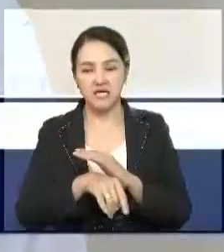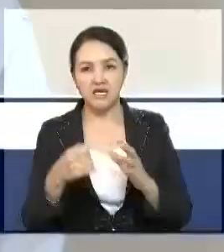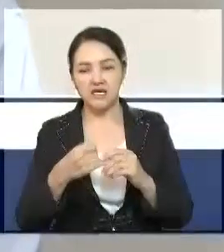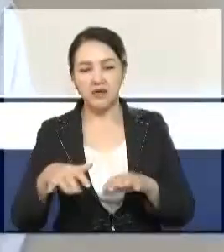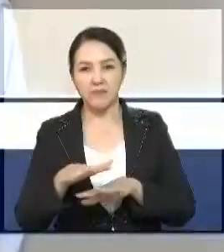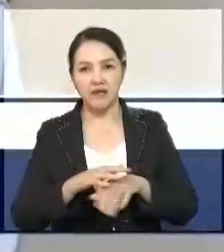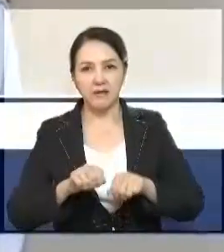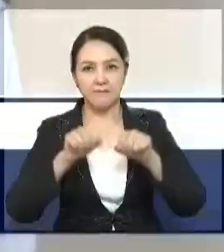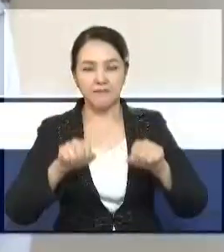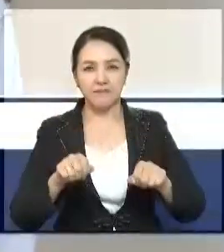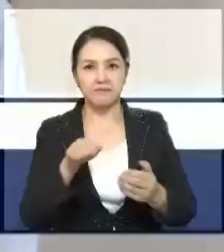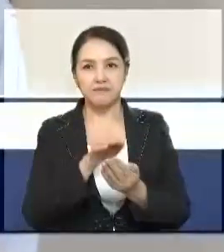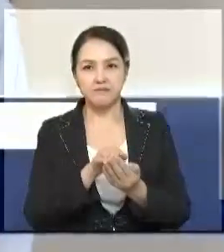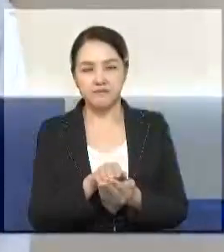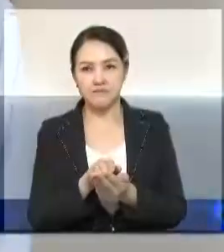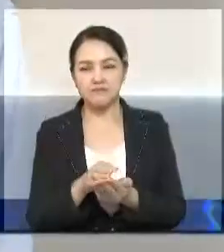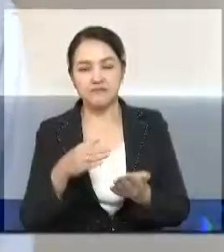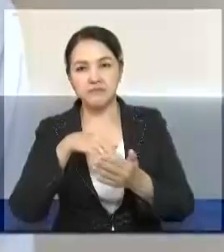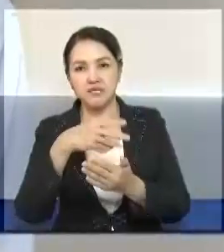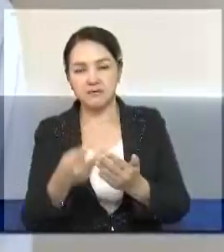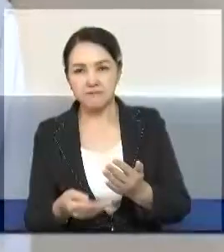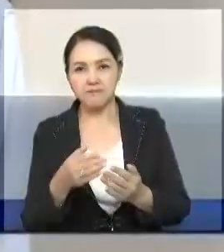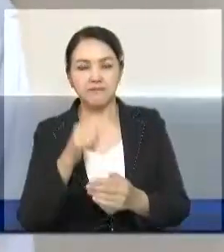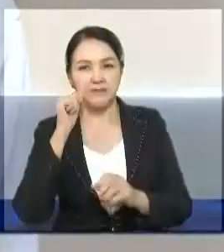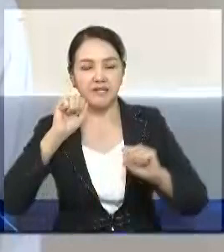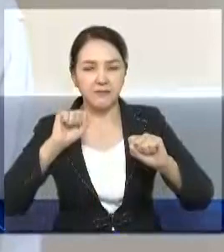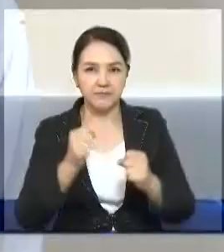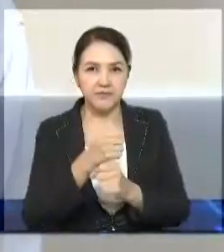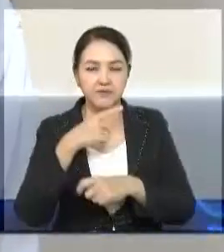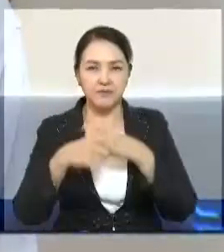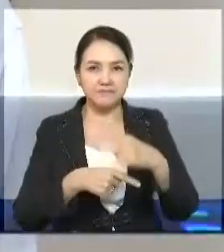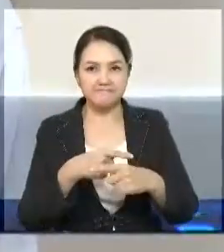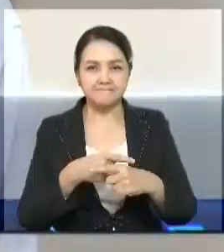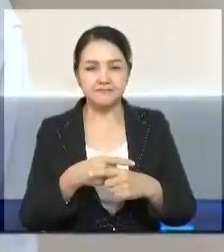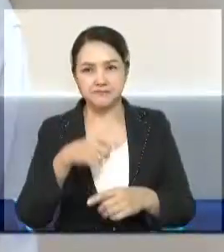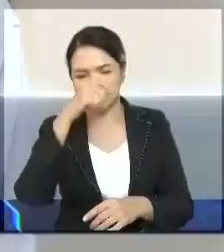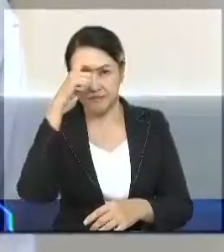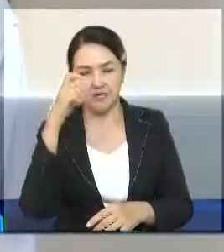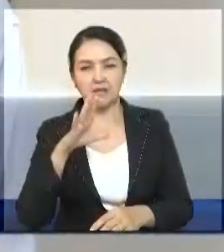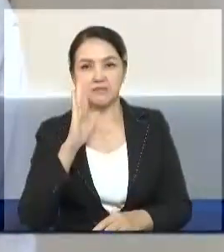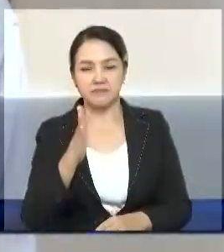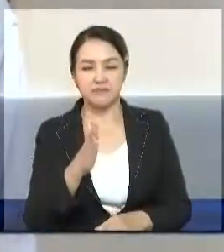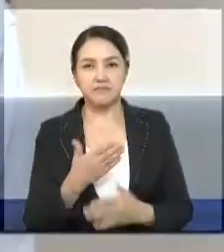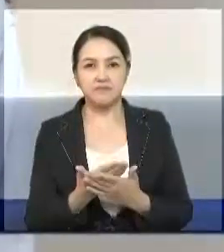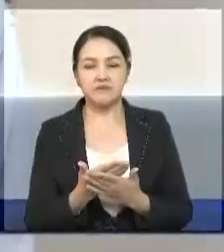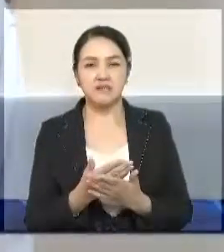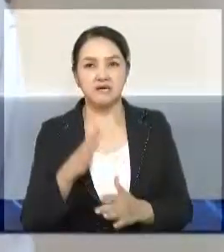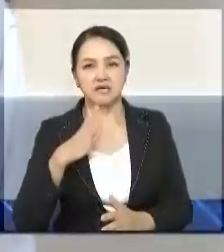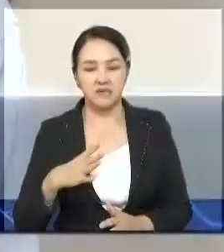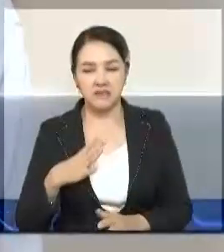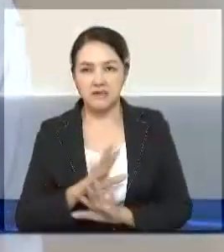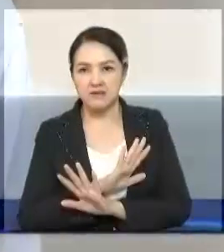ашылды. Қорап қазір пысық болады, ертеңінде суық болады, сонан кейін ыстық болады деген сияқты, оған ол шыдай